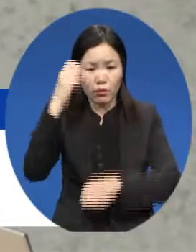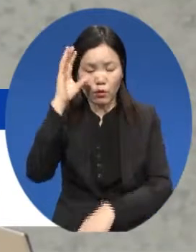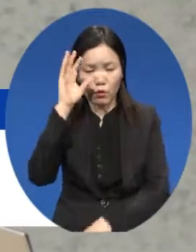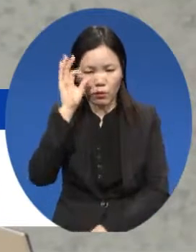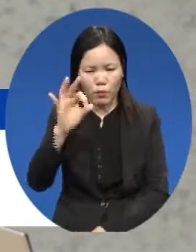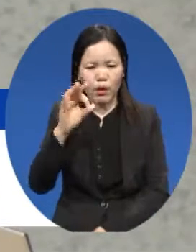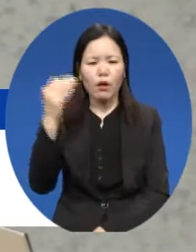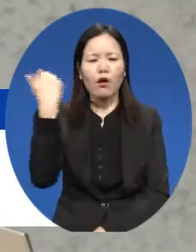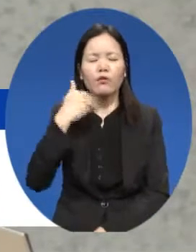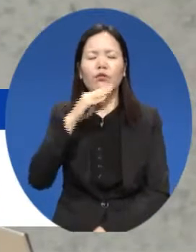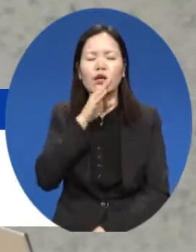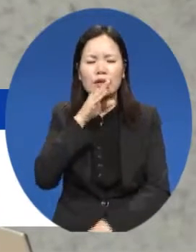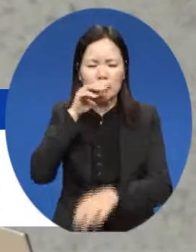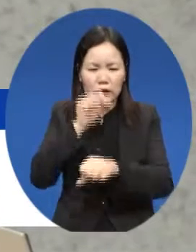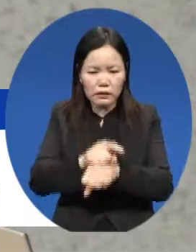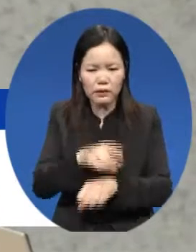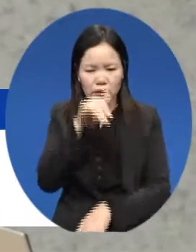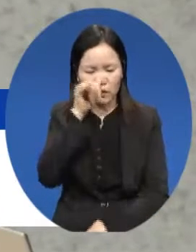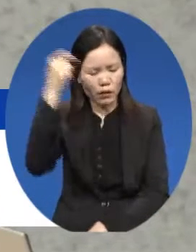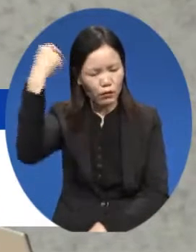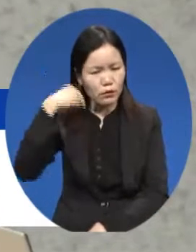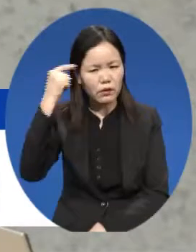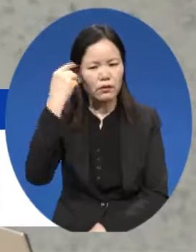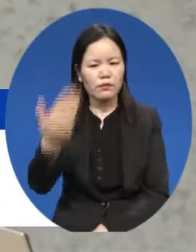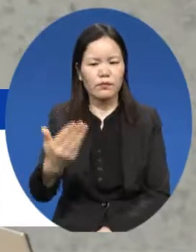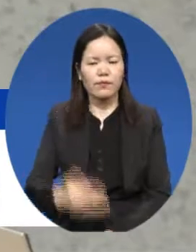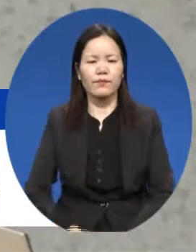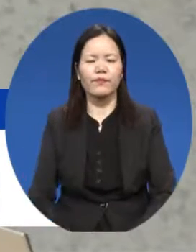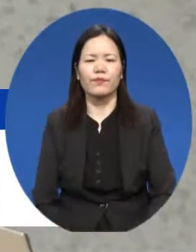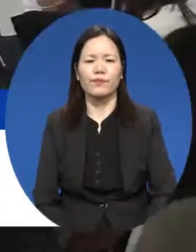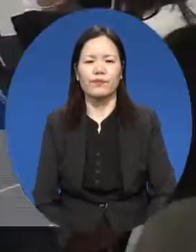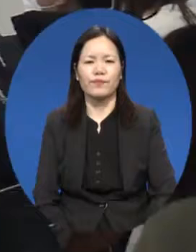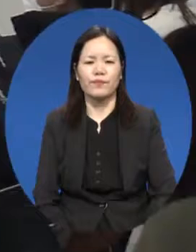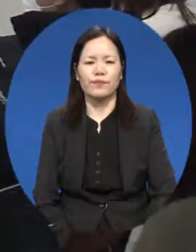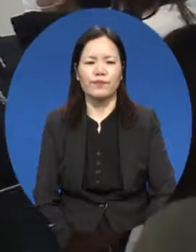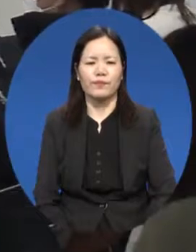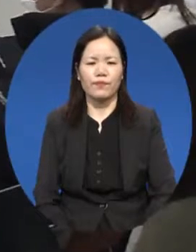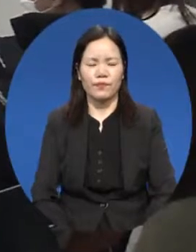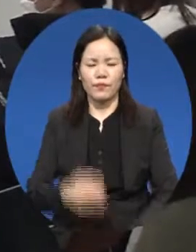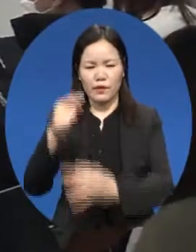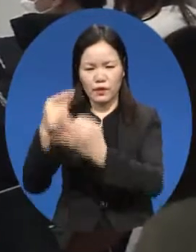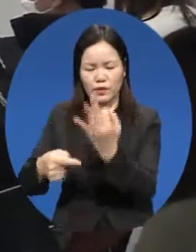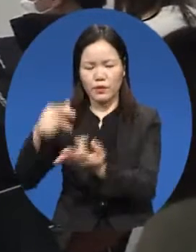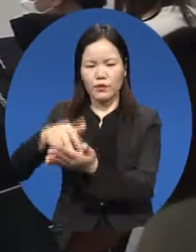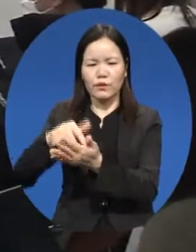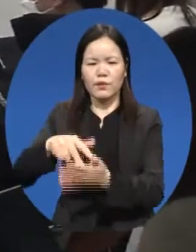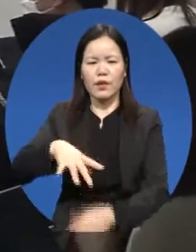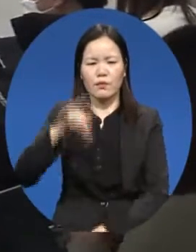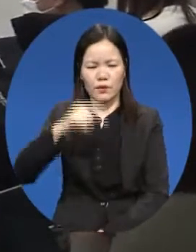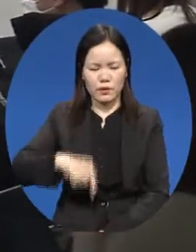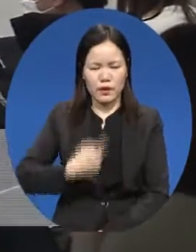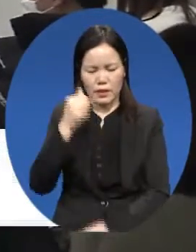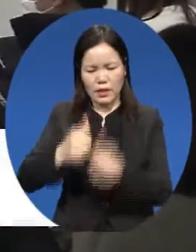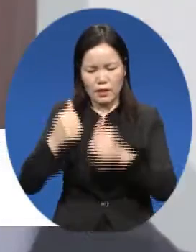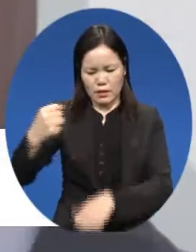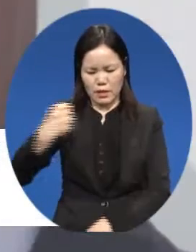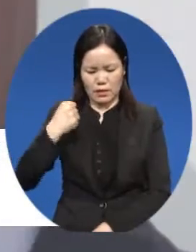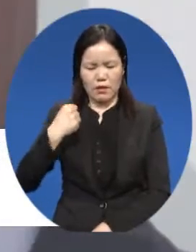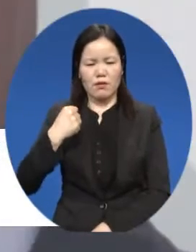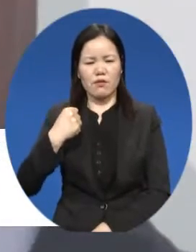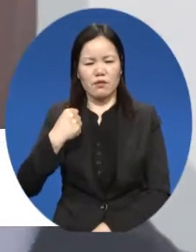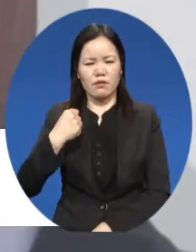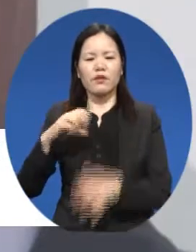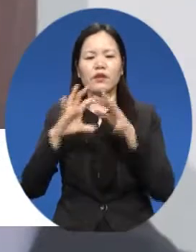보면서 누군들 진정성이 있다고 느낄 수 있겠습니까? 윤 후보 측은 우선 자체 경쟁력을